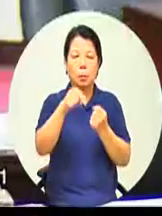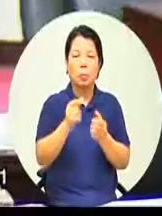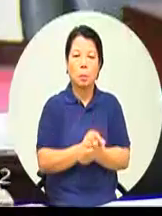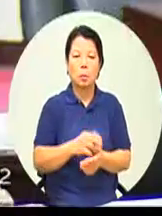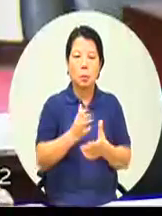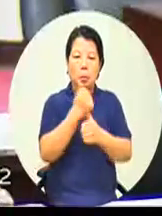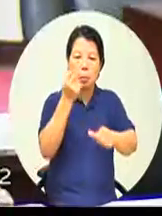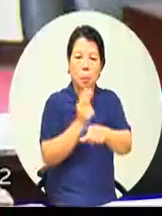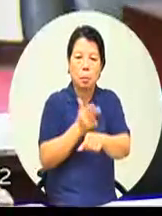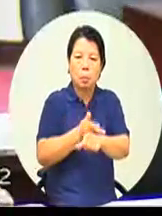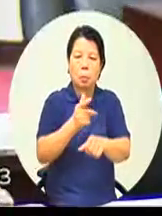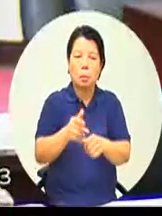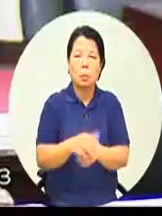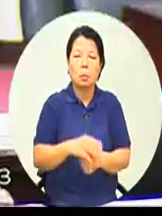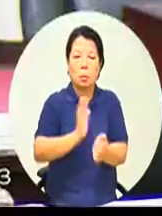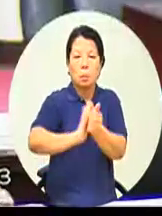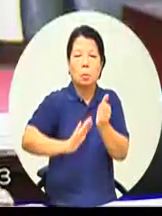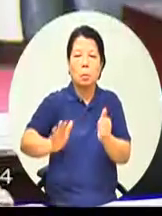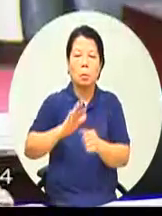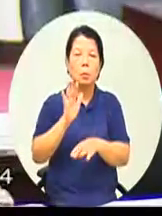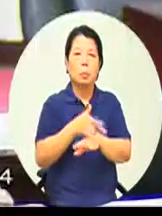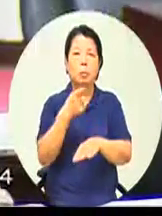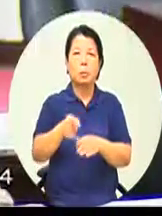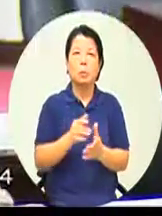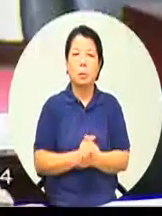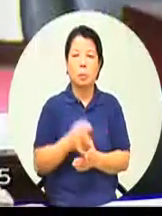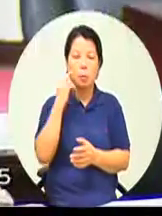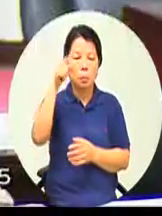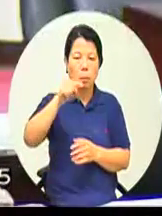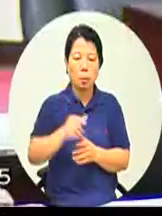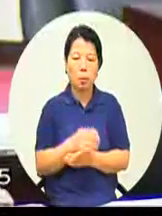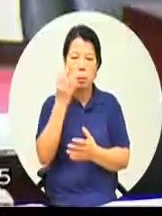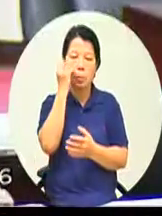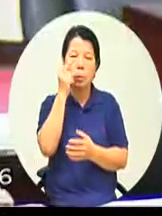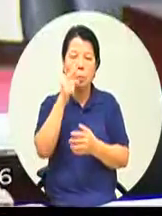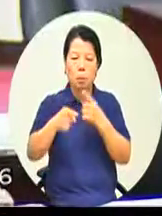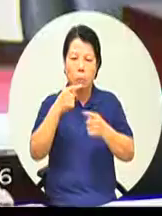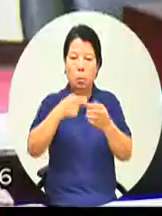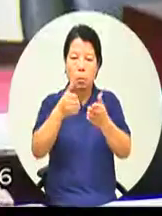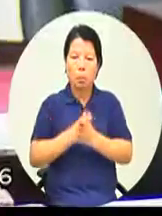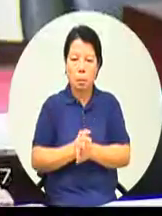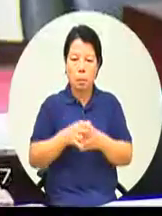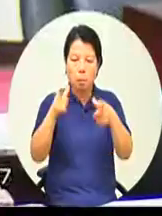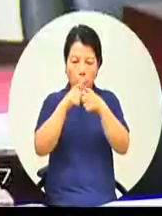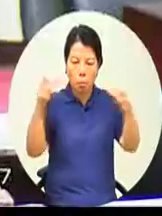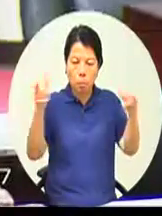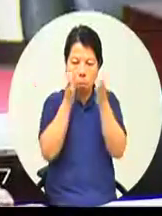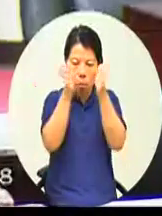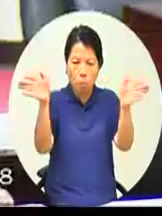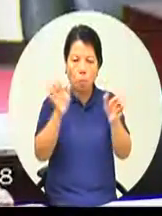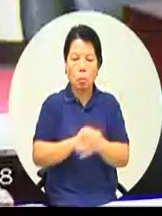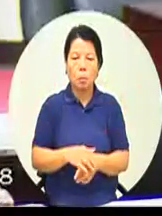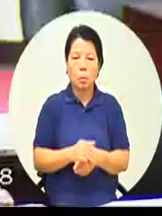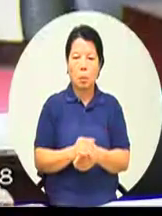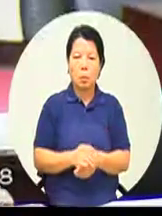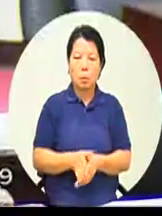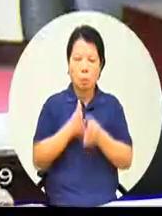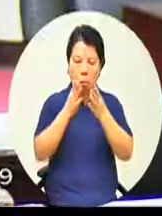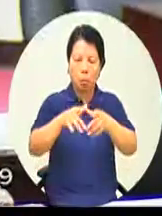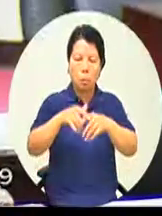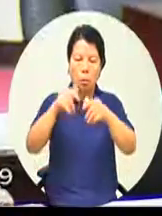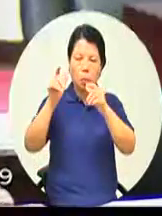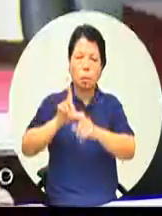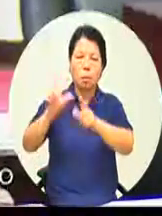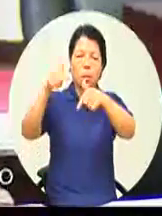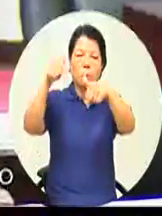上而受到很大的影响。所以我觉得我们的观光其实是应该要拓展，那往东南